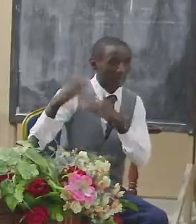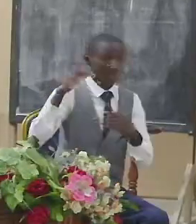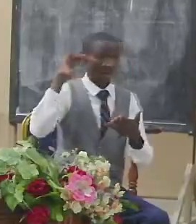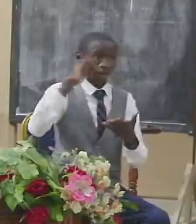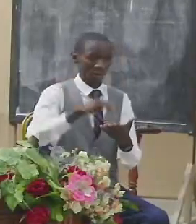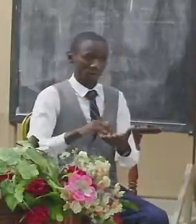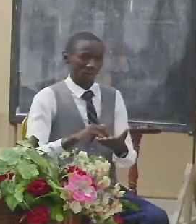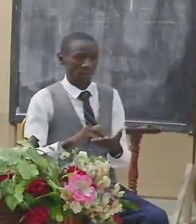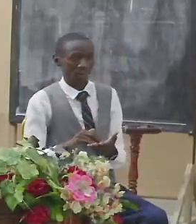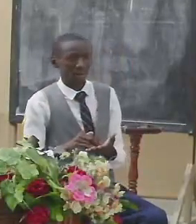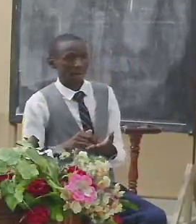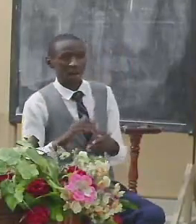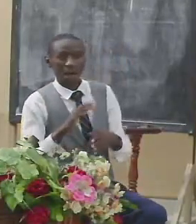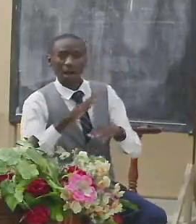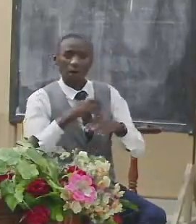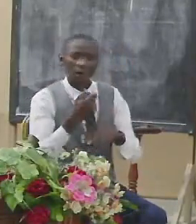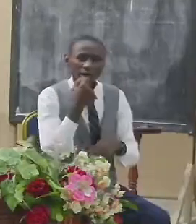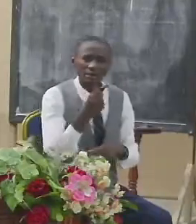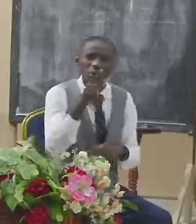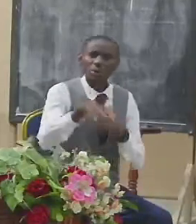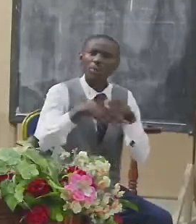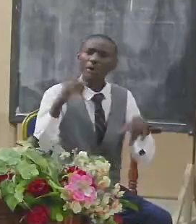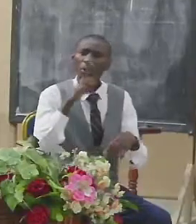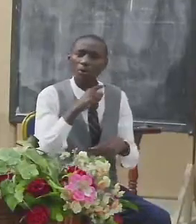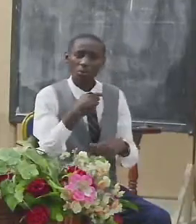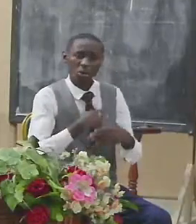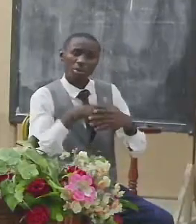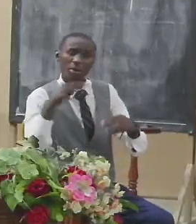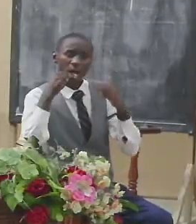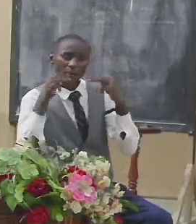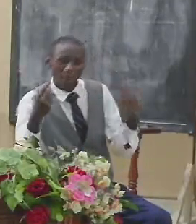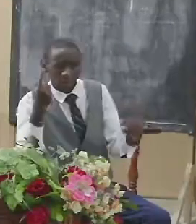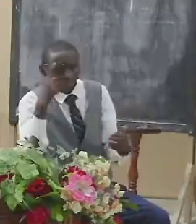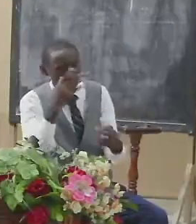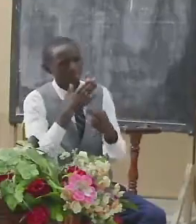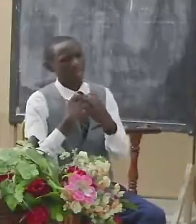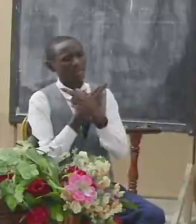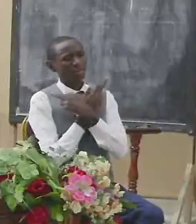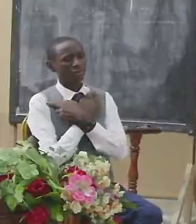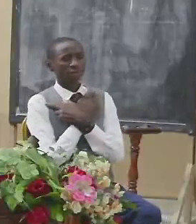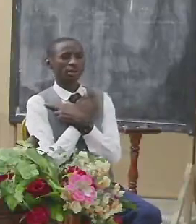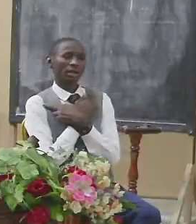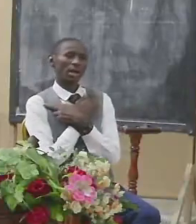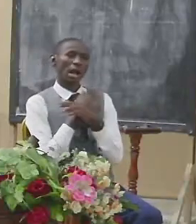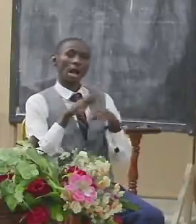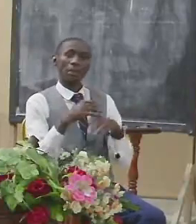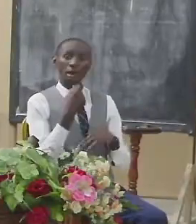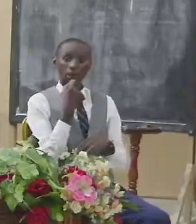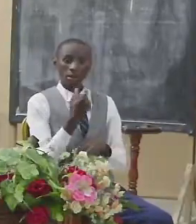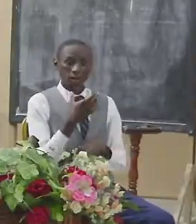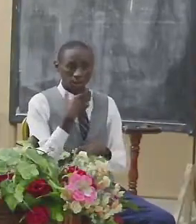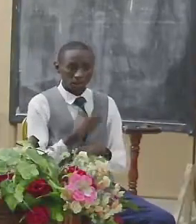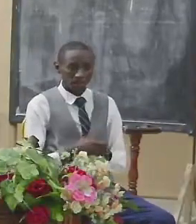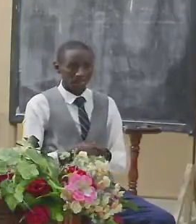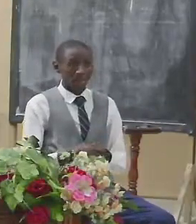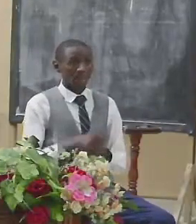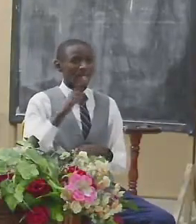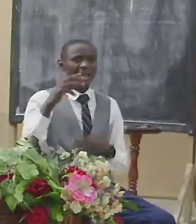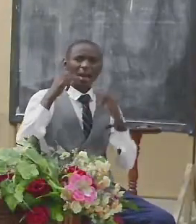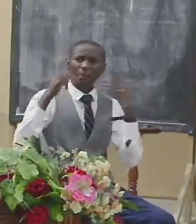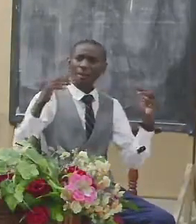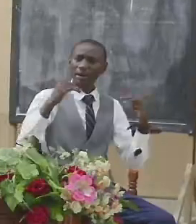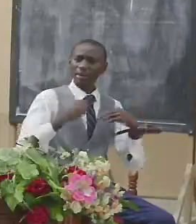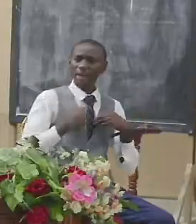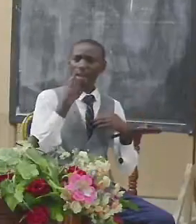mvuvi akamuuliza unaenda wapi? Je pars à la mer me reposer. Asa mimi naenda pumzika kule kwa bahari. Ah bon? Akamwambia bon. Est-ce qu'à la mer il y a quelque